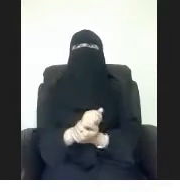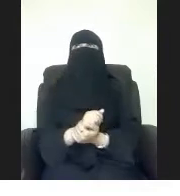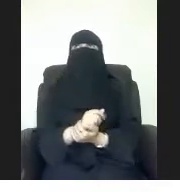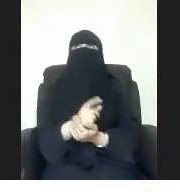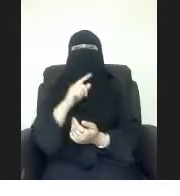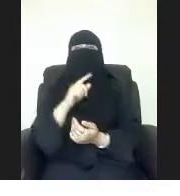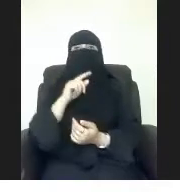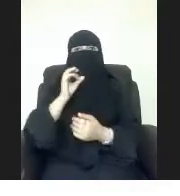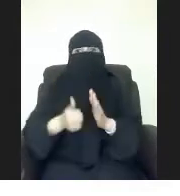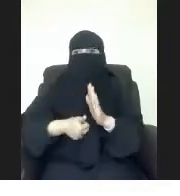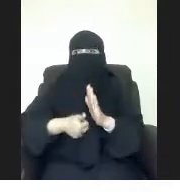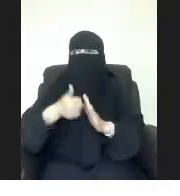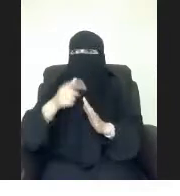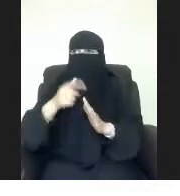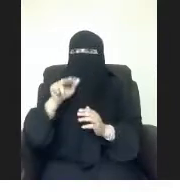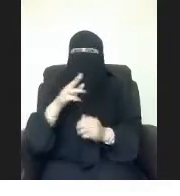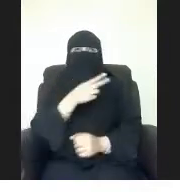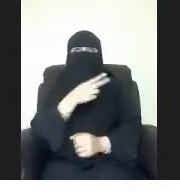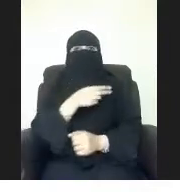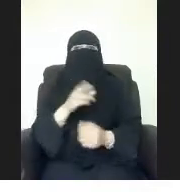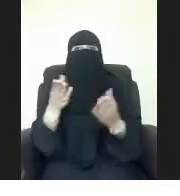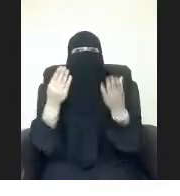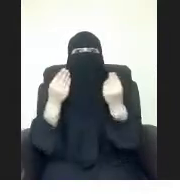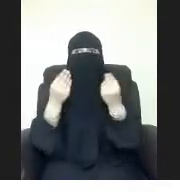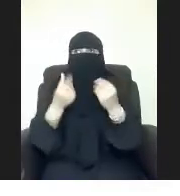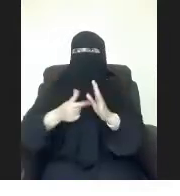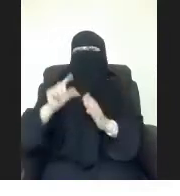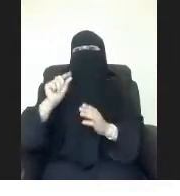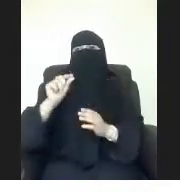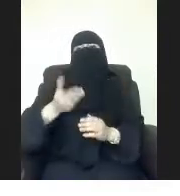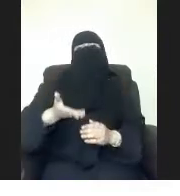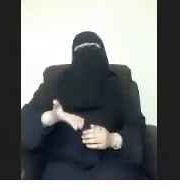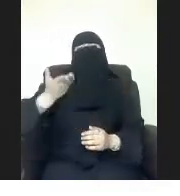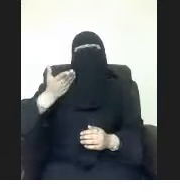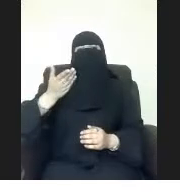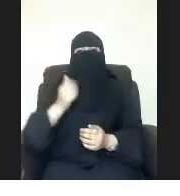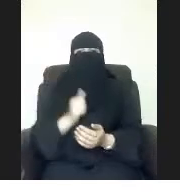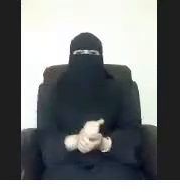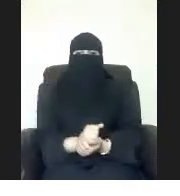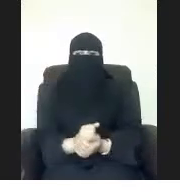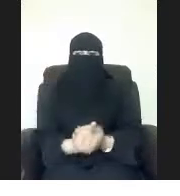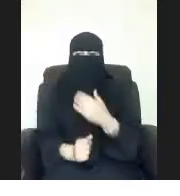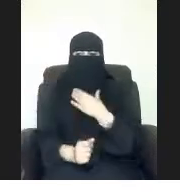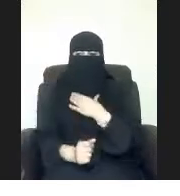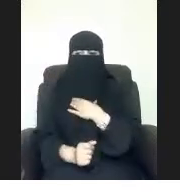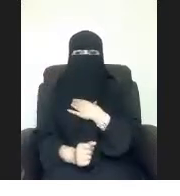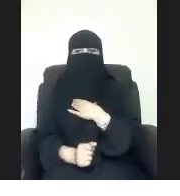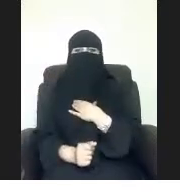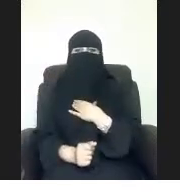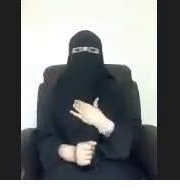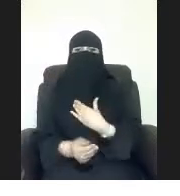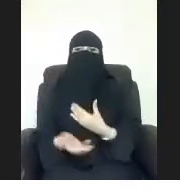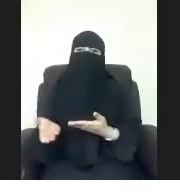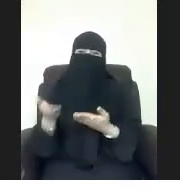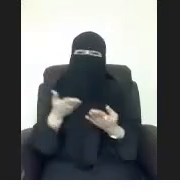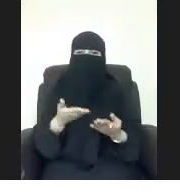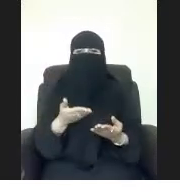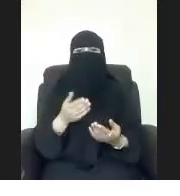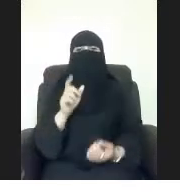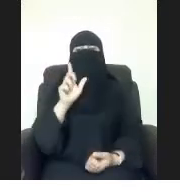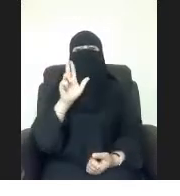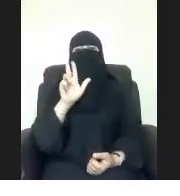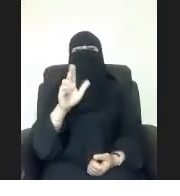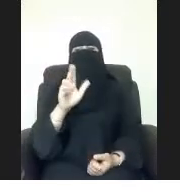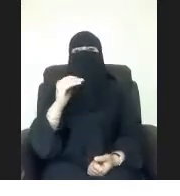متغيرات أهمية في فاعلية التدريس والتعلم والرضا عنه. الحضور هو وجود المعلم في